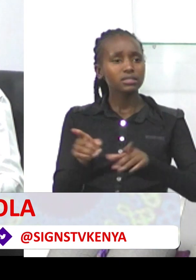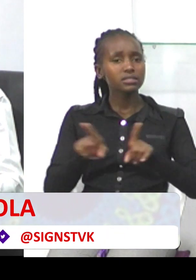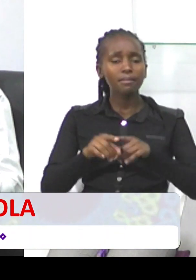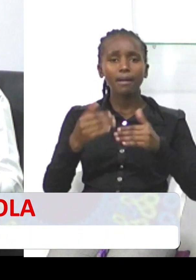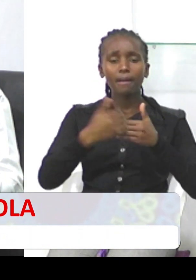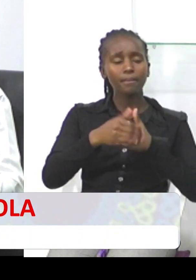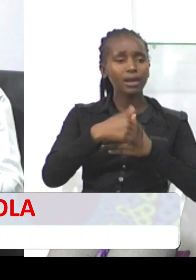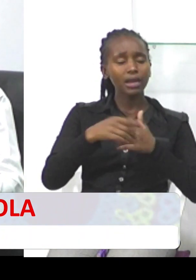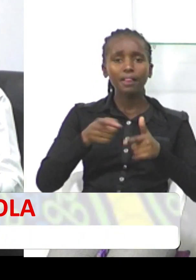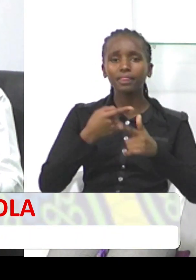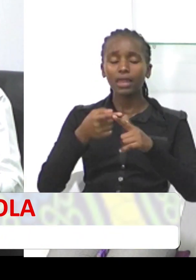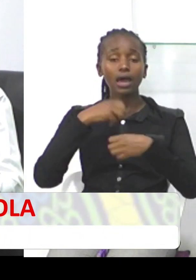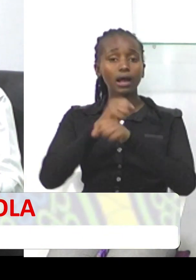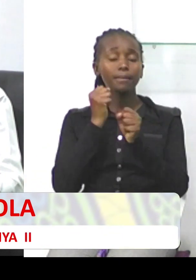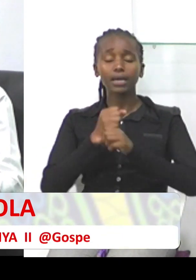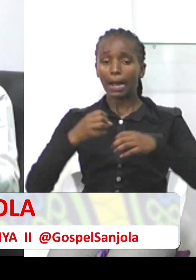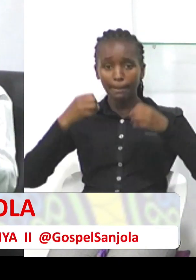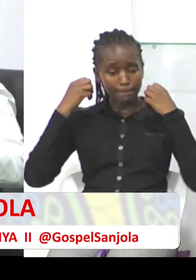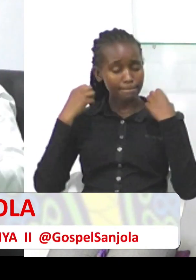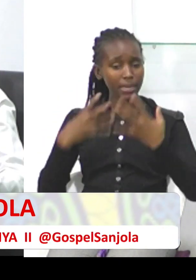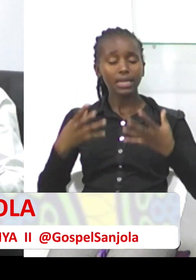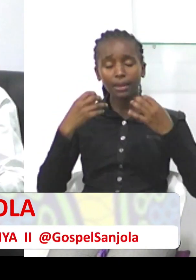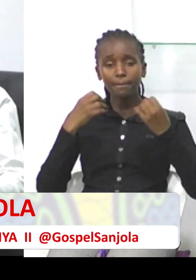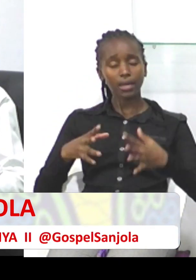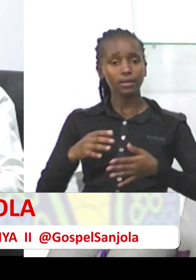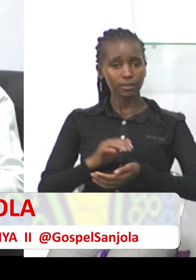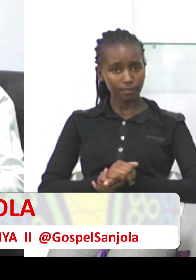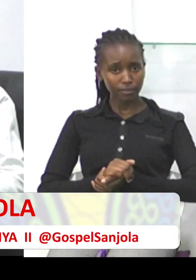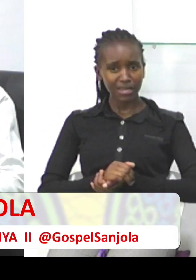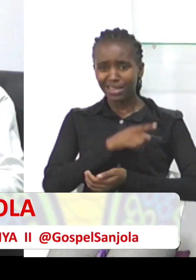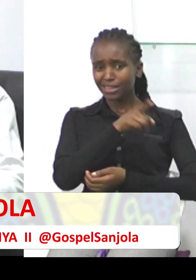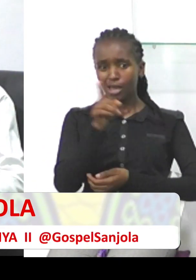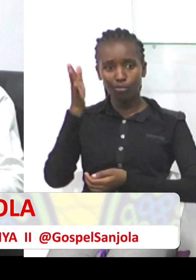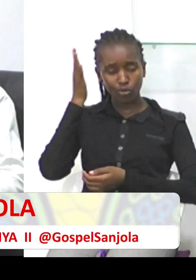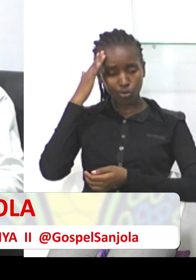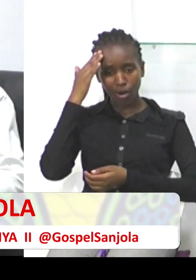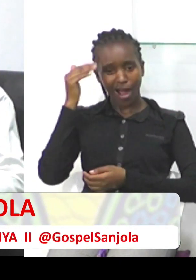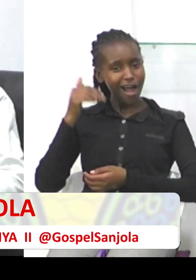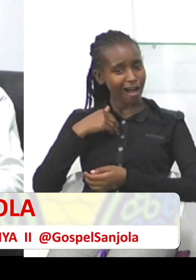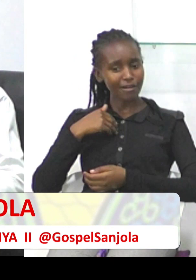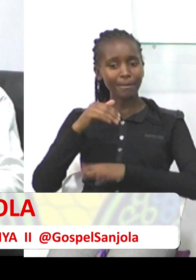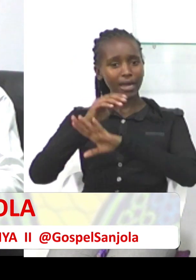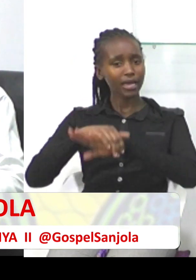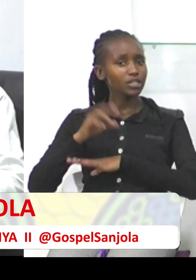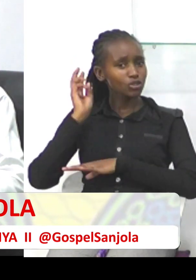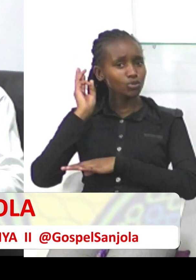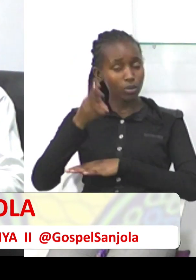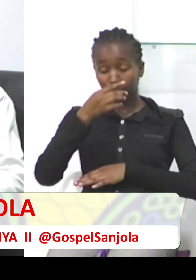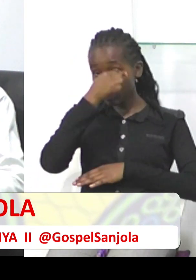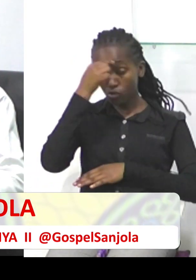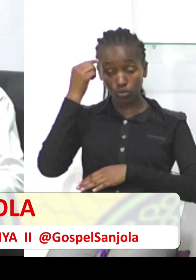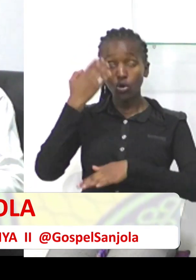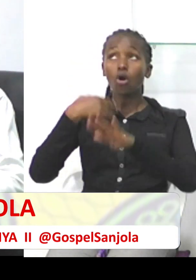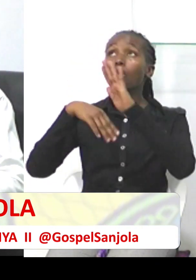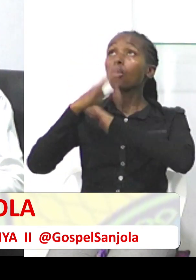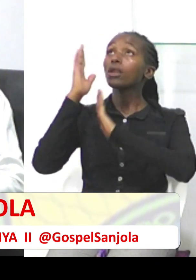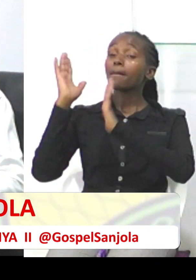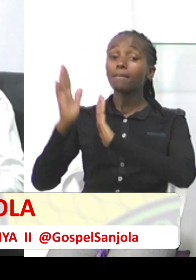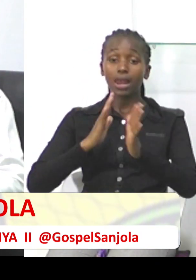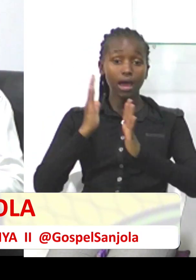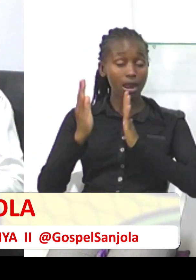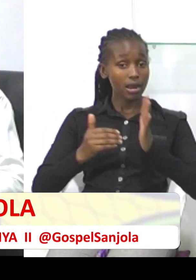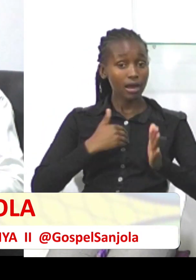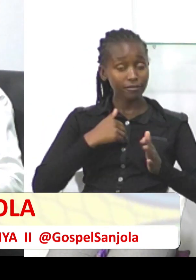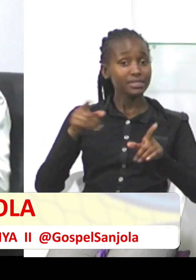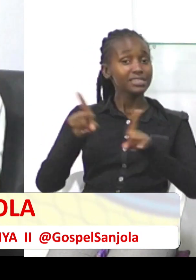zili ni kama zili walijua zitakuja. Zitakuja. Why? Because God alikuwa na plan asema this is the right time ya